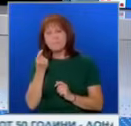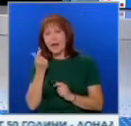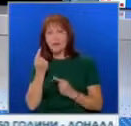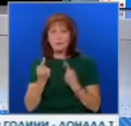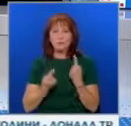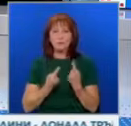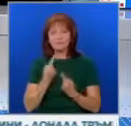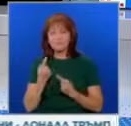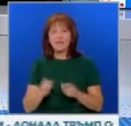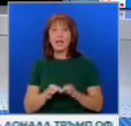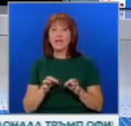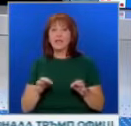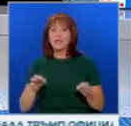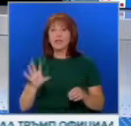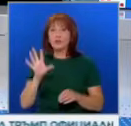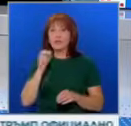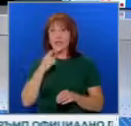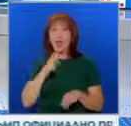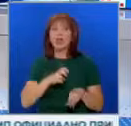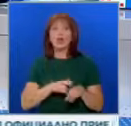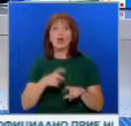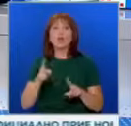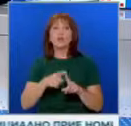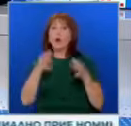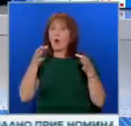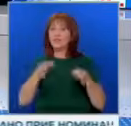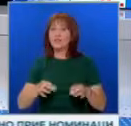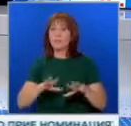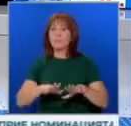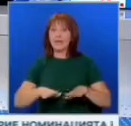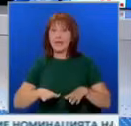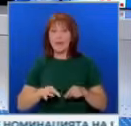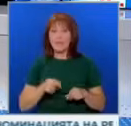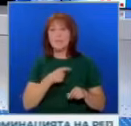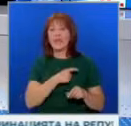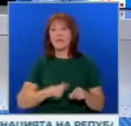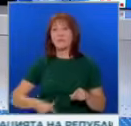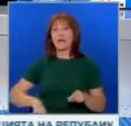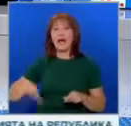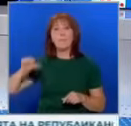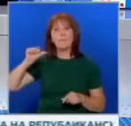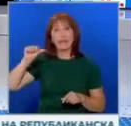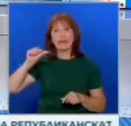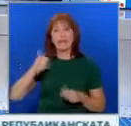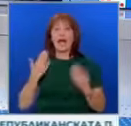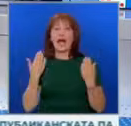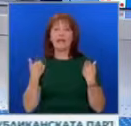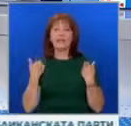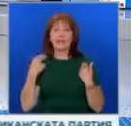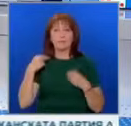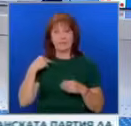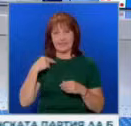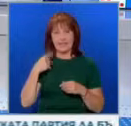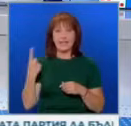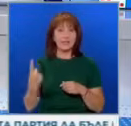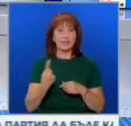и най-дългата от 50 години, Доналд Тръмп официално прие номинацията на Републиканската партия да бъде кандидат-президент.